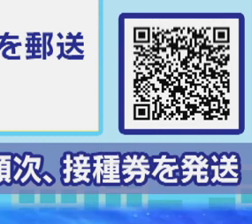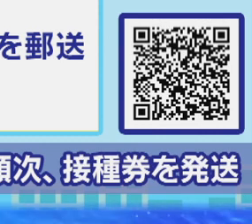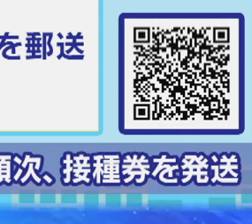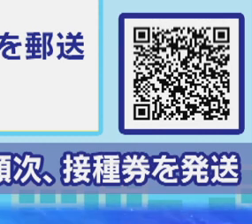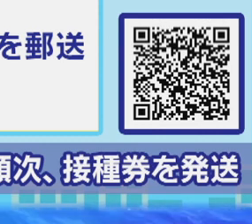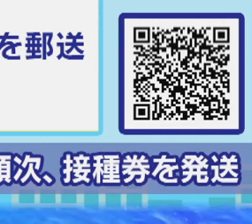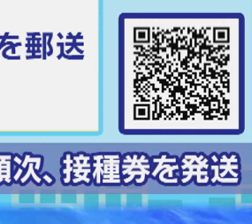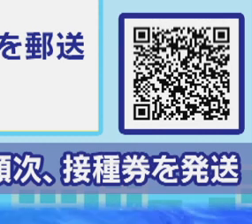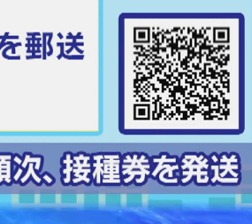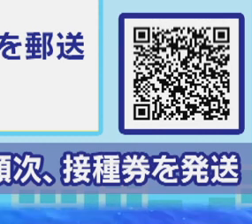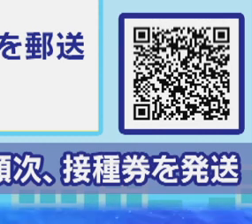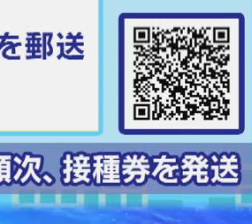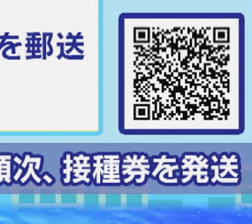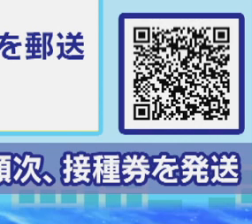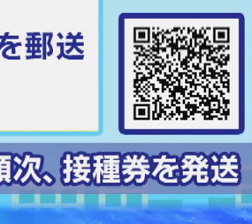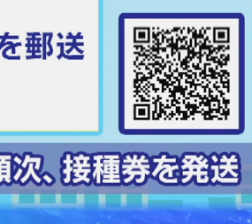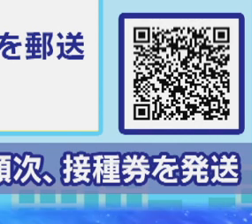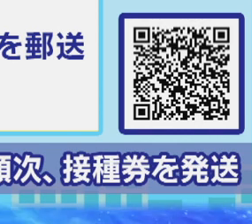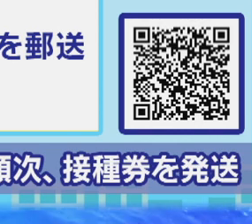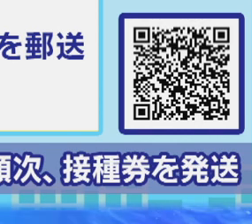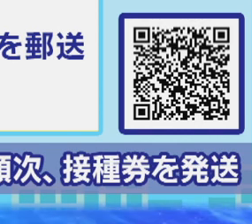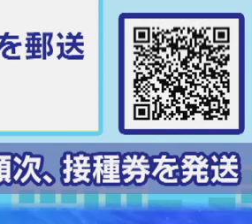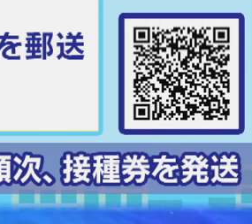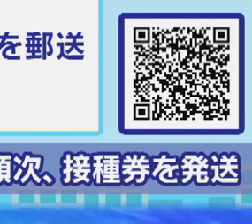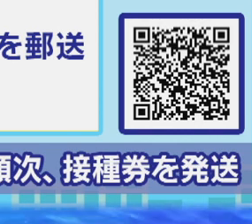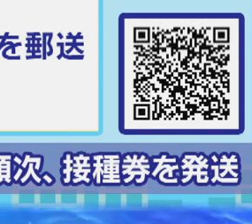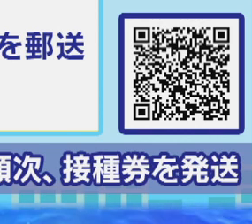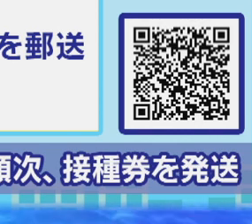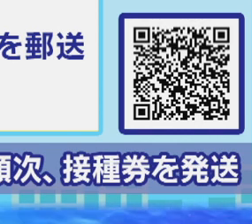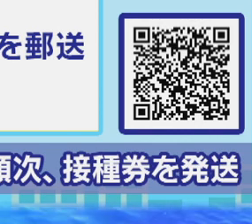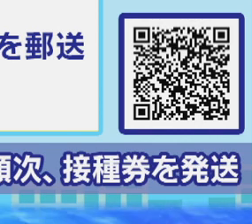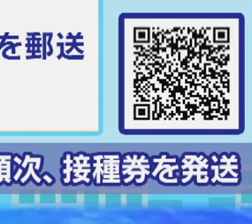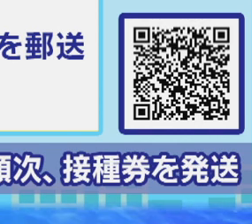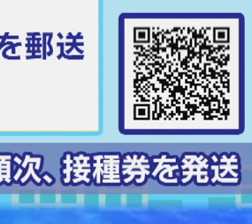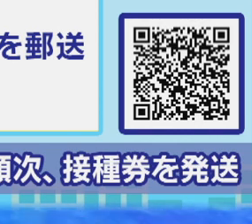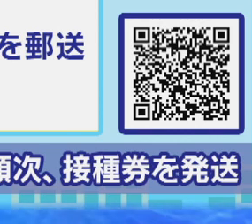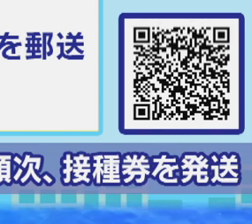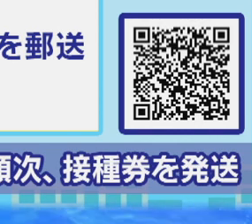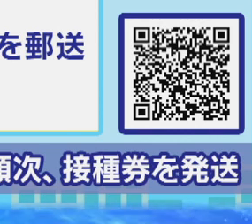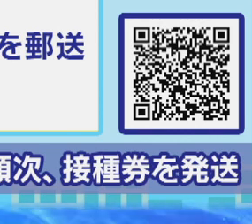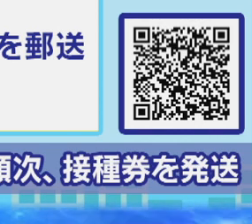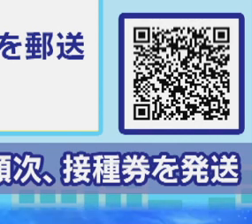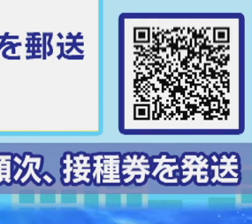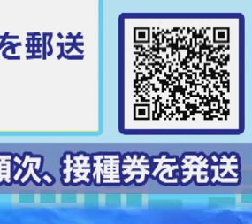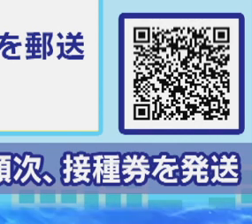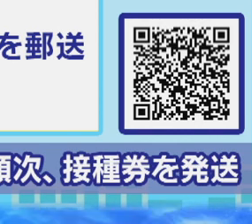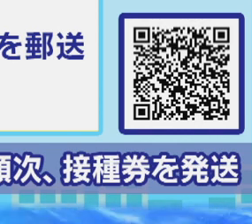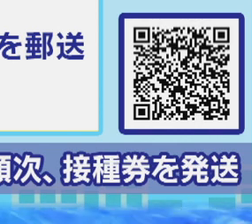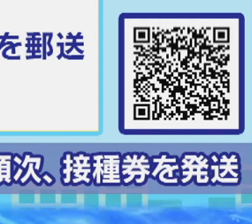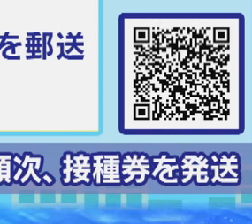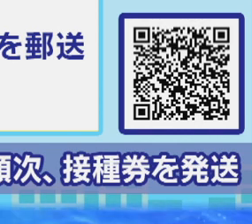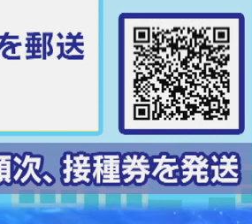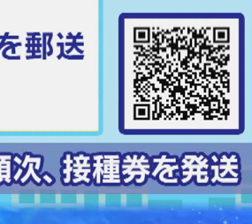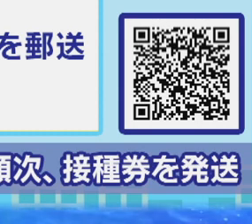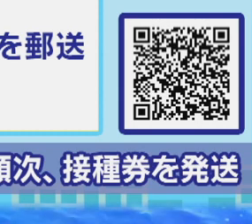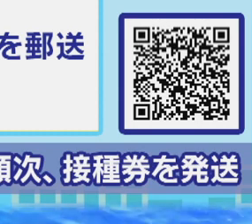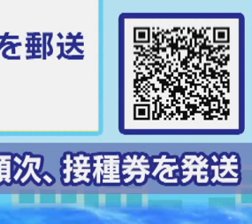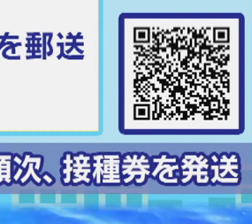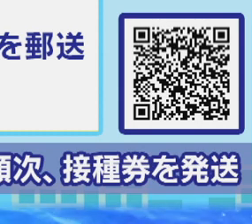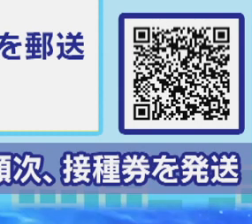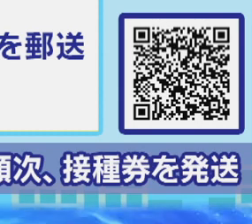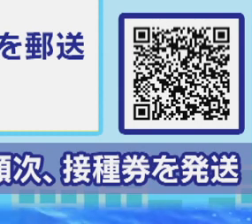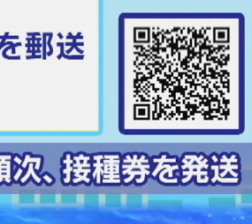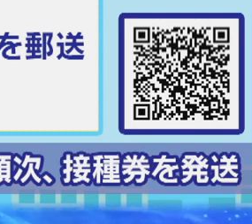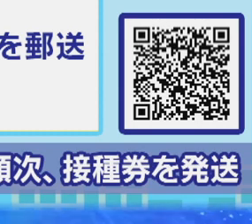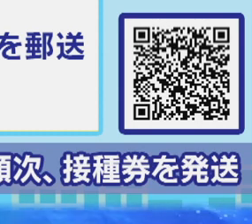を発送します。申請後すぐに接種券が発送されるわけではありませんのでご注意ください。